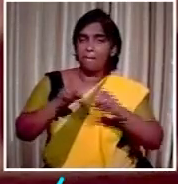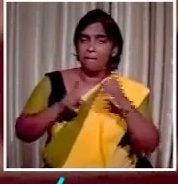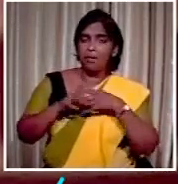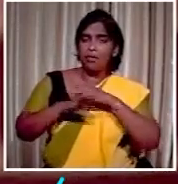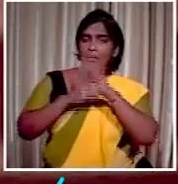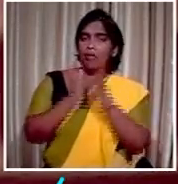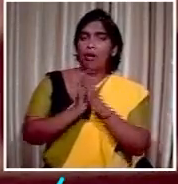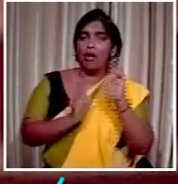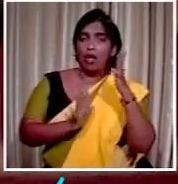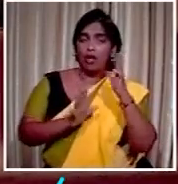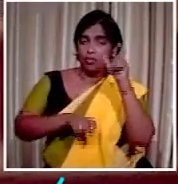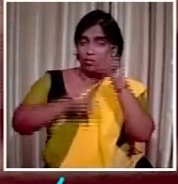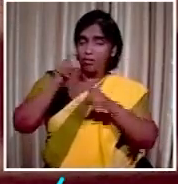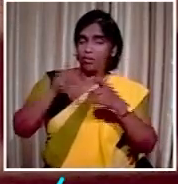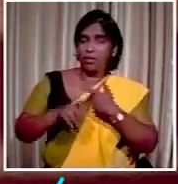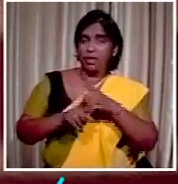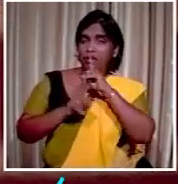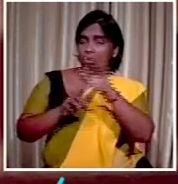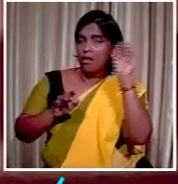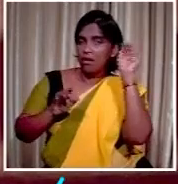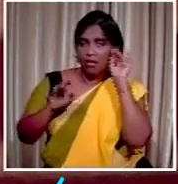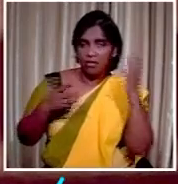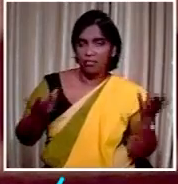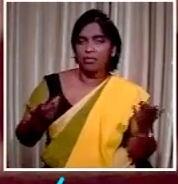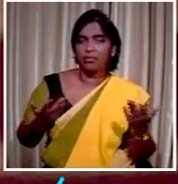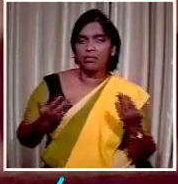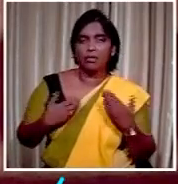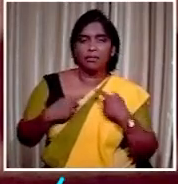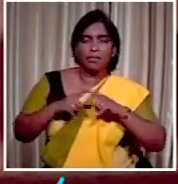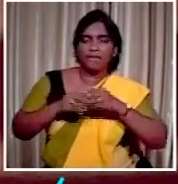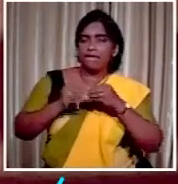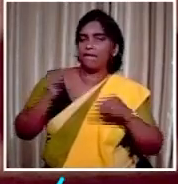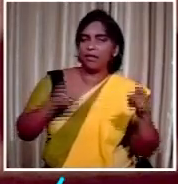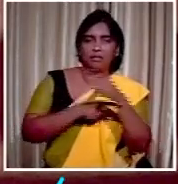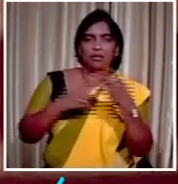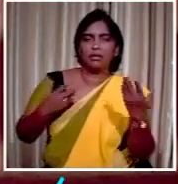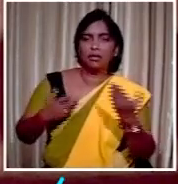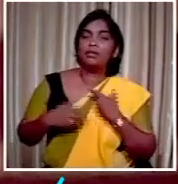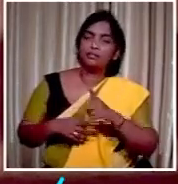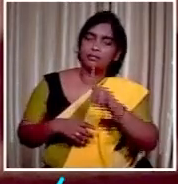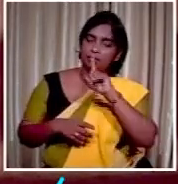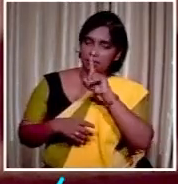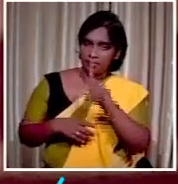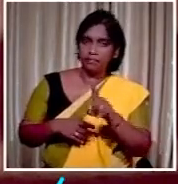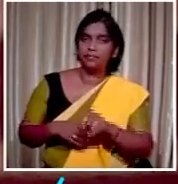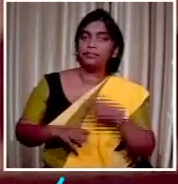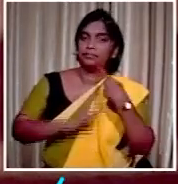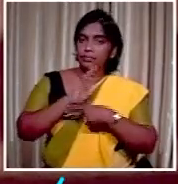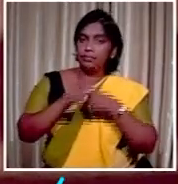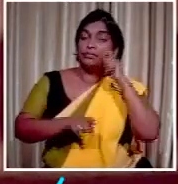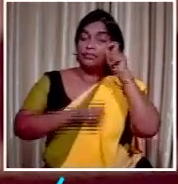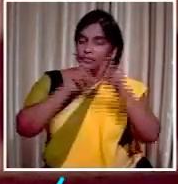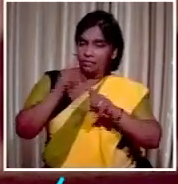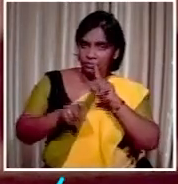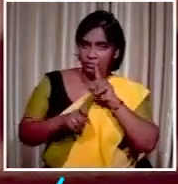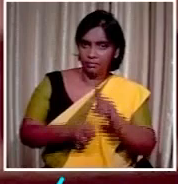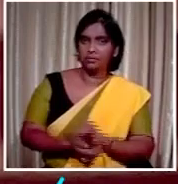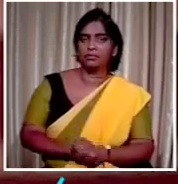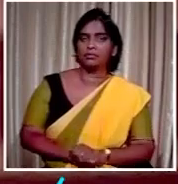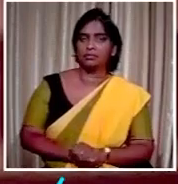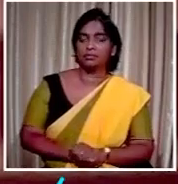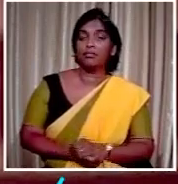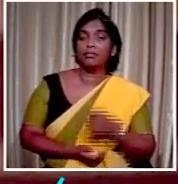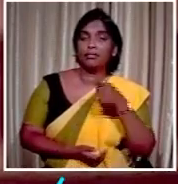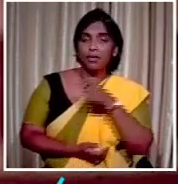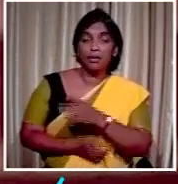සීට 90ක් කියන දේ අහන්නත් බැරි නම් අපිට විකල්ප නැහැ මං ඉල්ලීමක් කරනවා මේ රටේ ජනතාවගෙන්